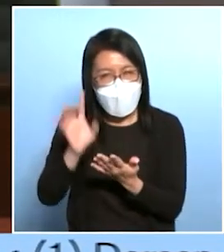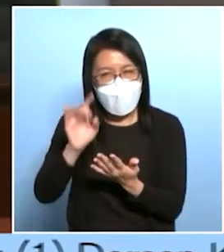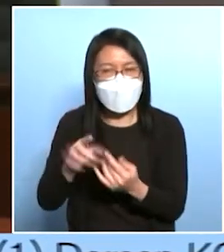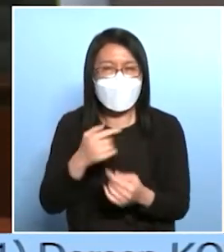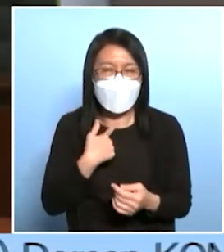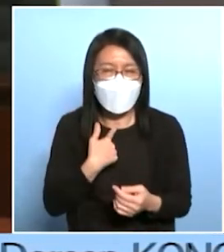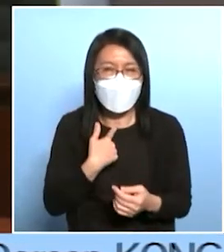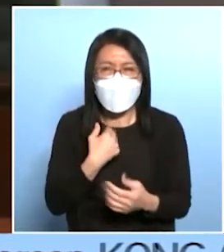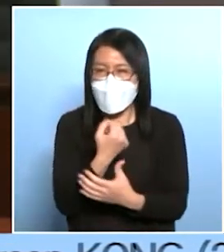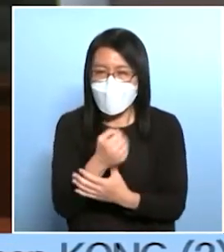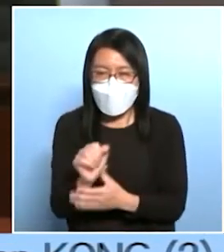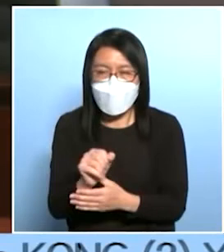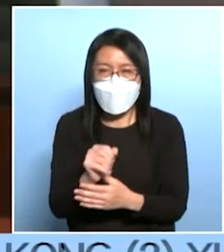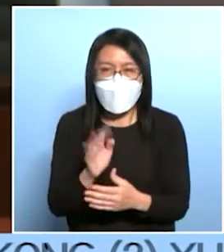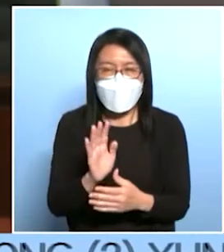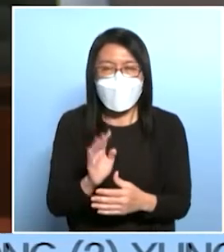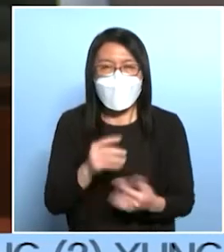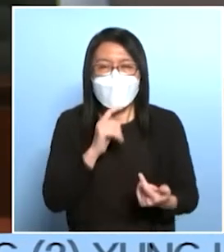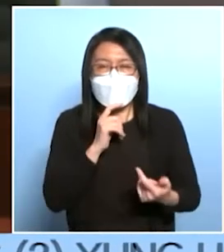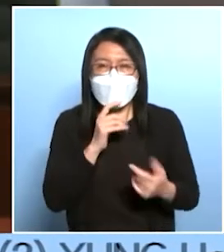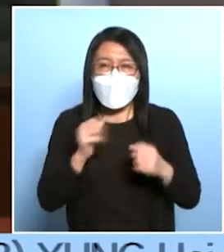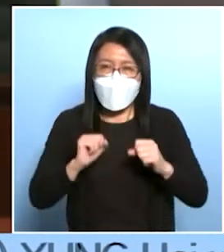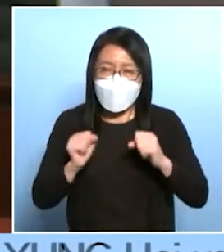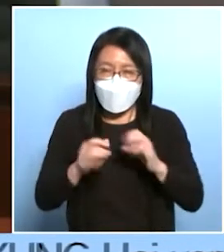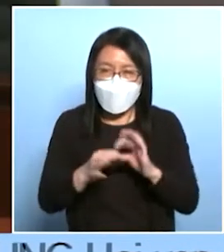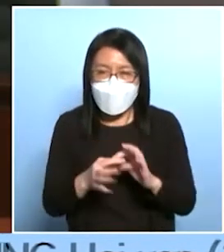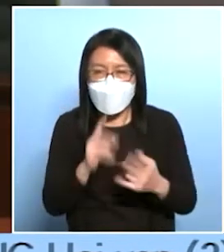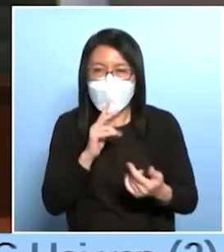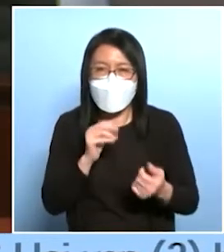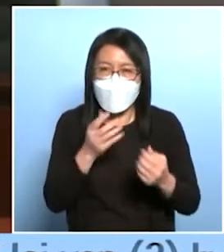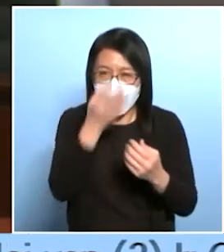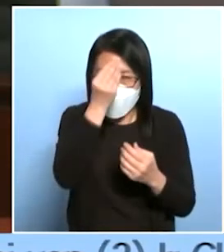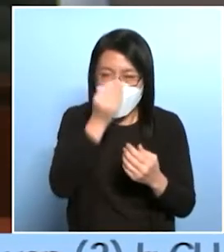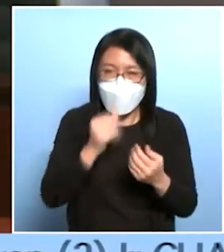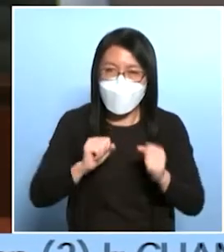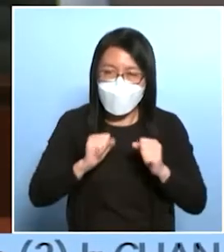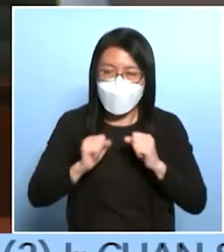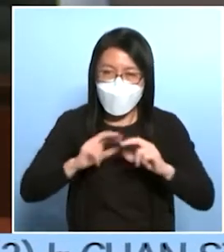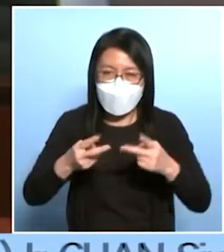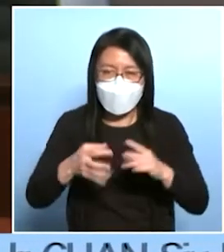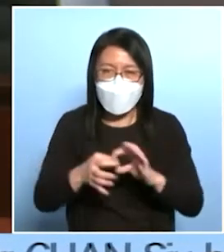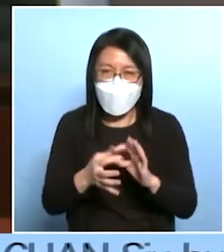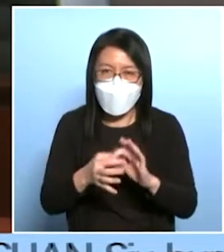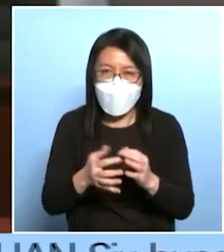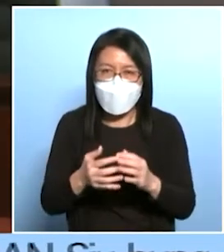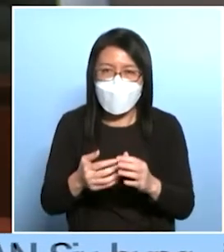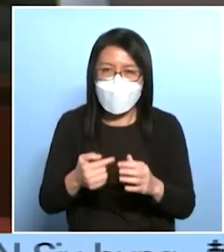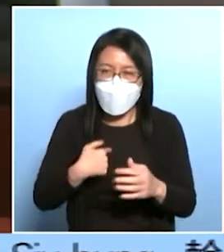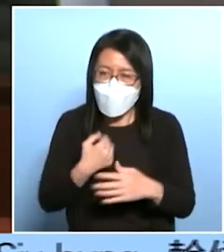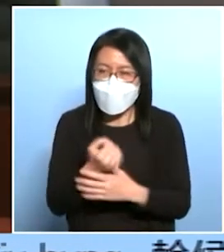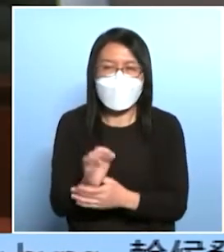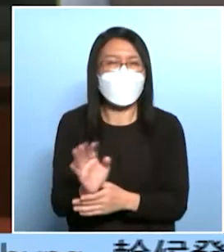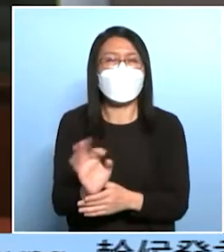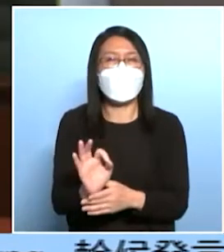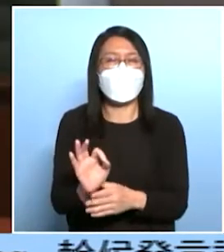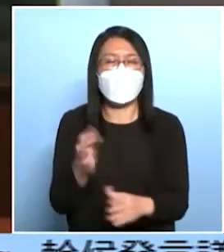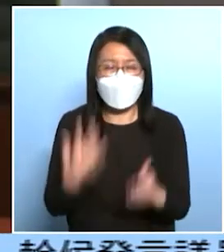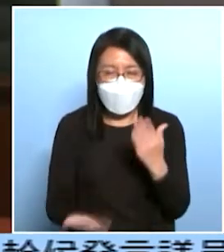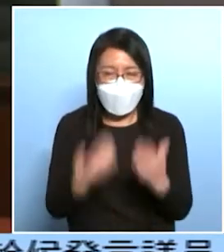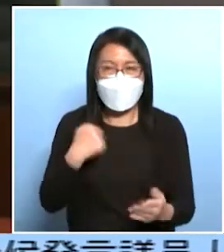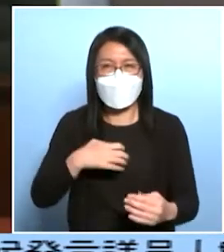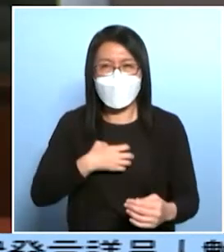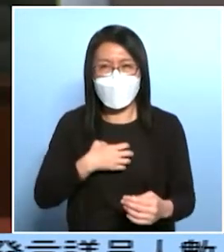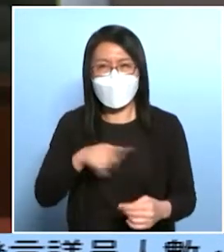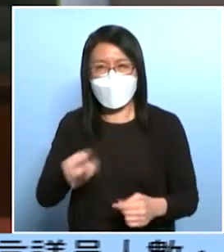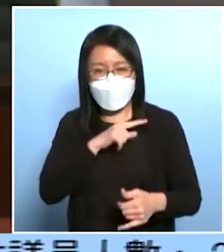不是反對運動員去發展一些跟他們學術或者他們的體育發展無關的學科，但假如這個是他自己